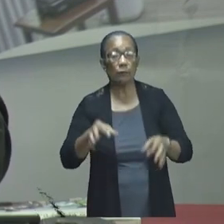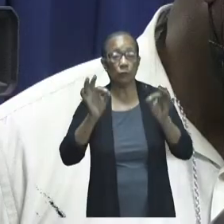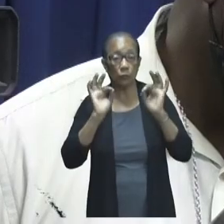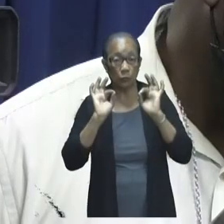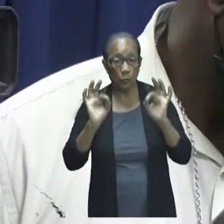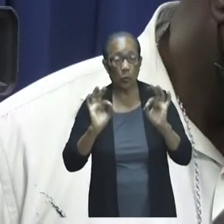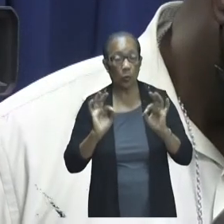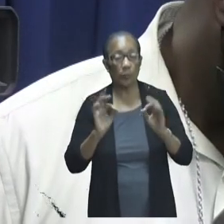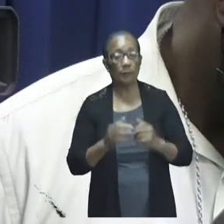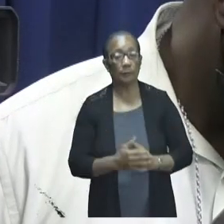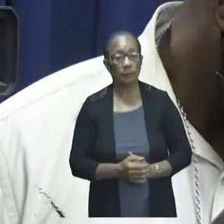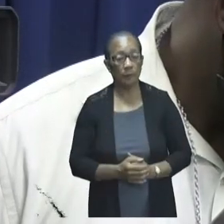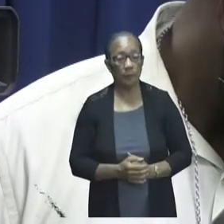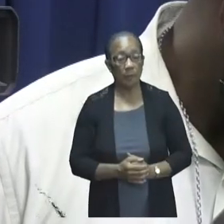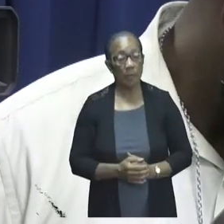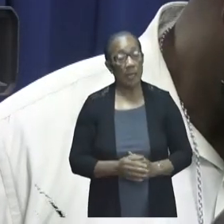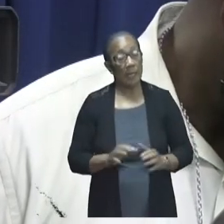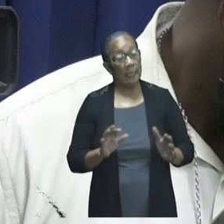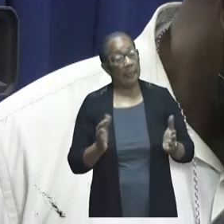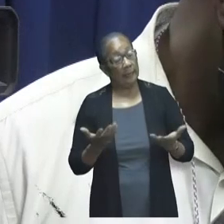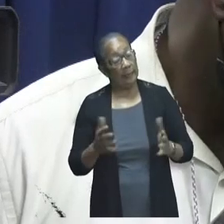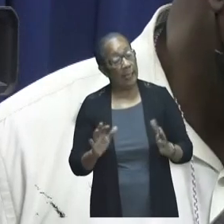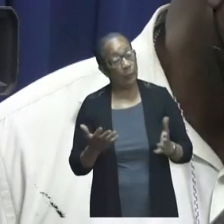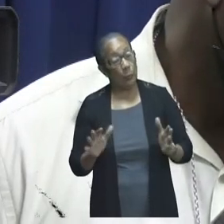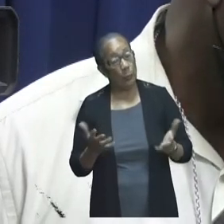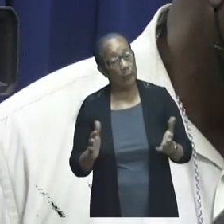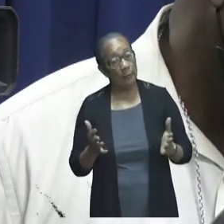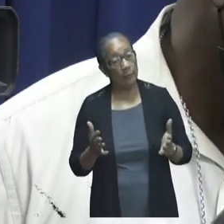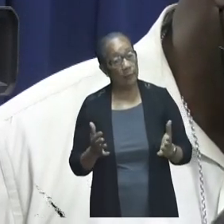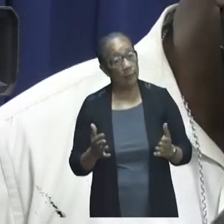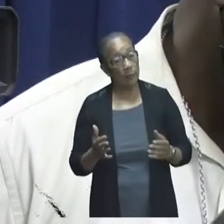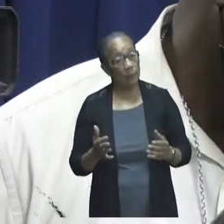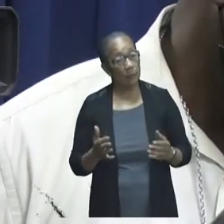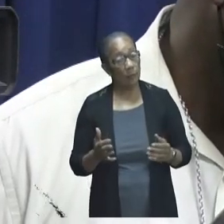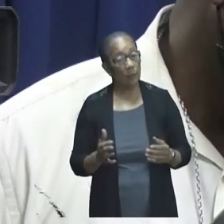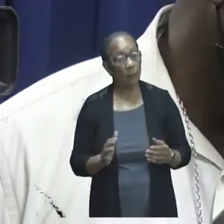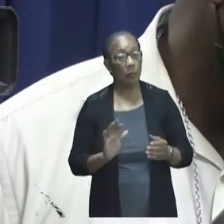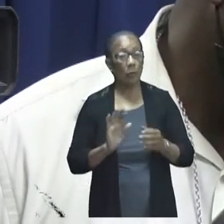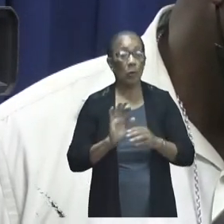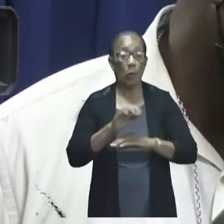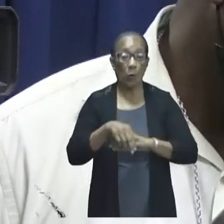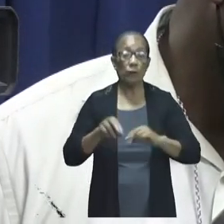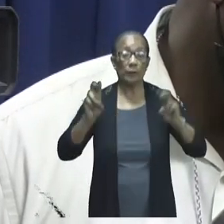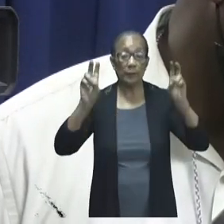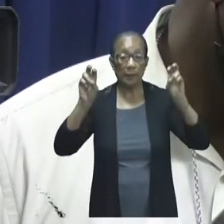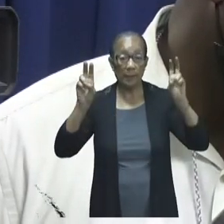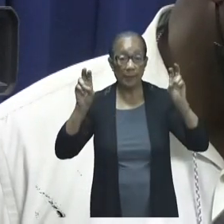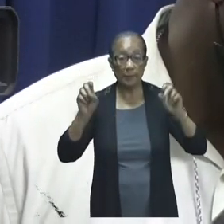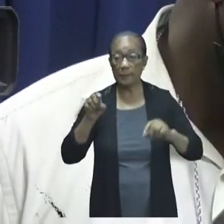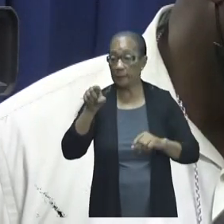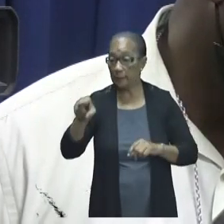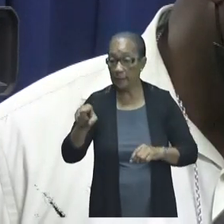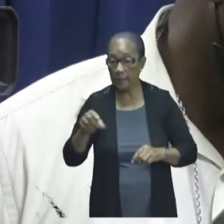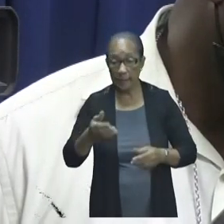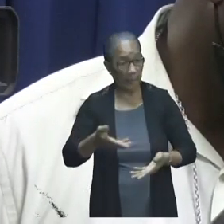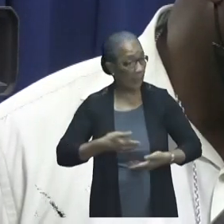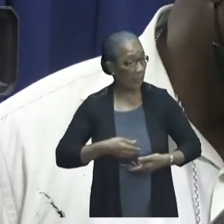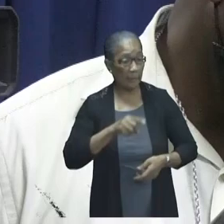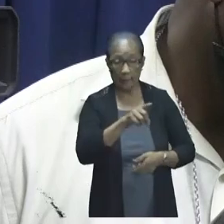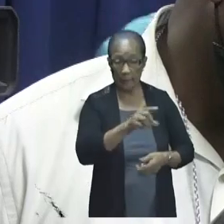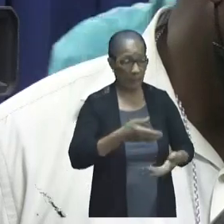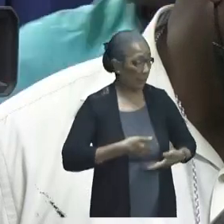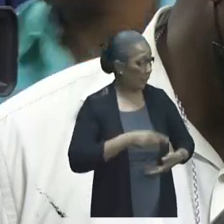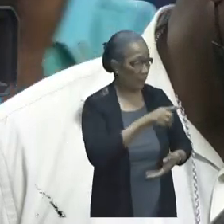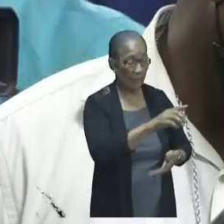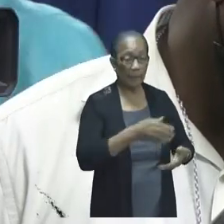ontstaat natuurlijk waarom ook de ego's dat die gaat even die nu gaat ie wij kunnen elke persoon